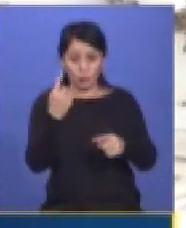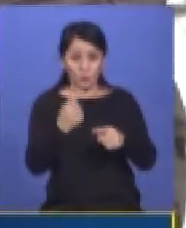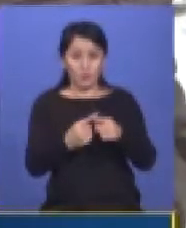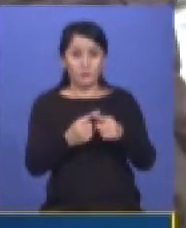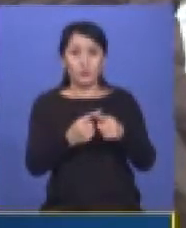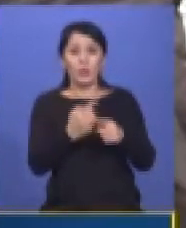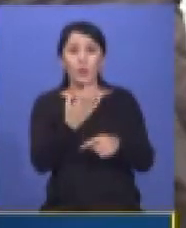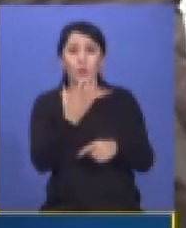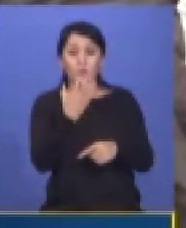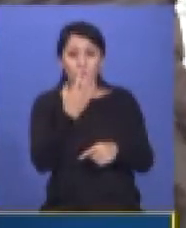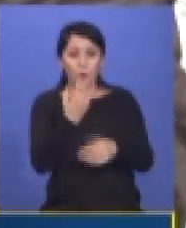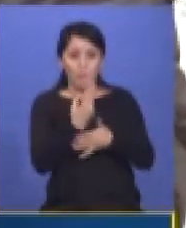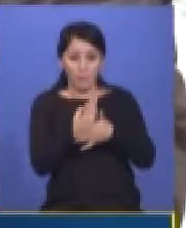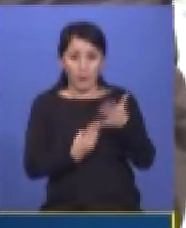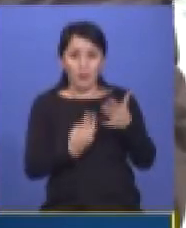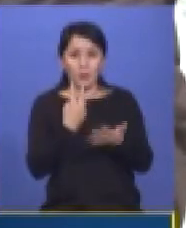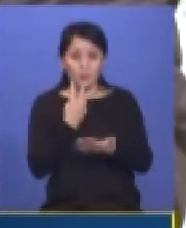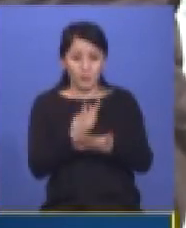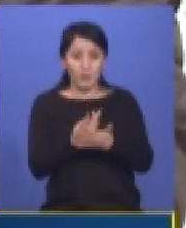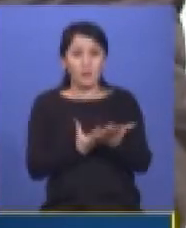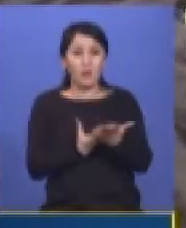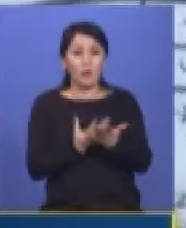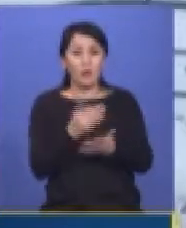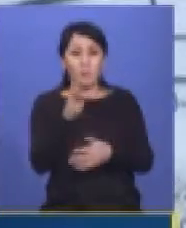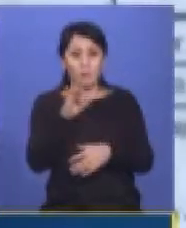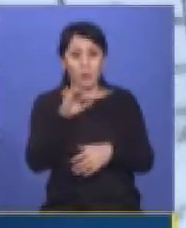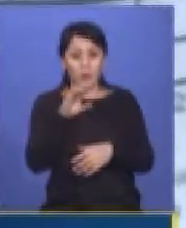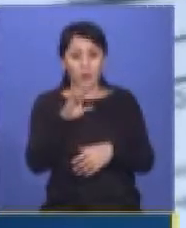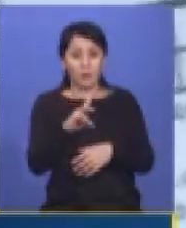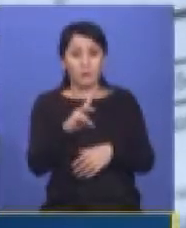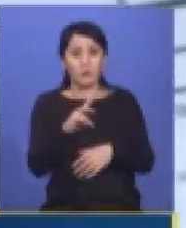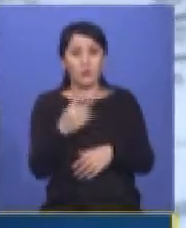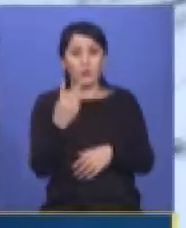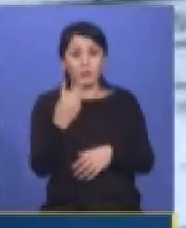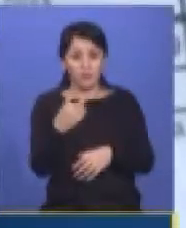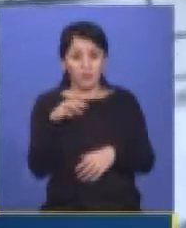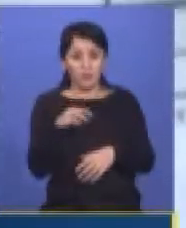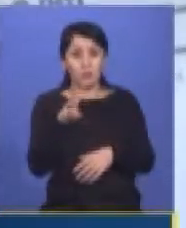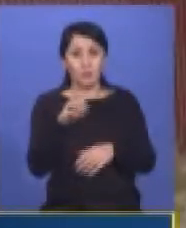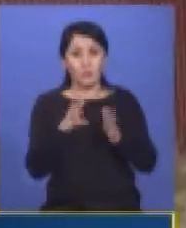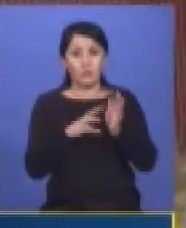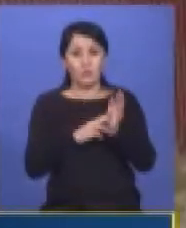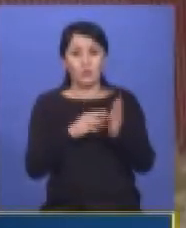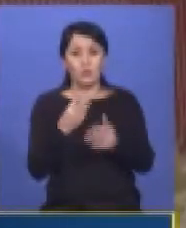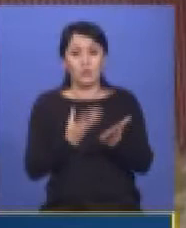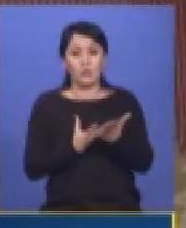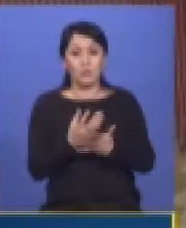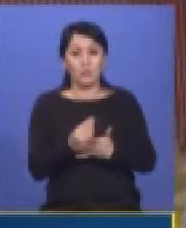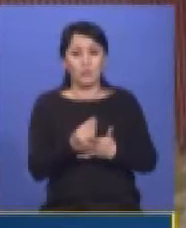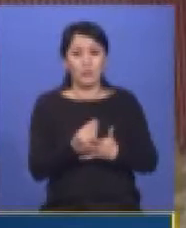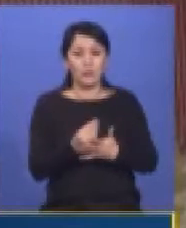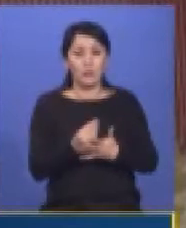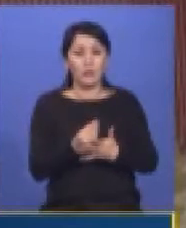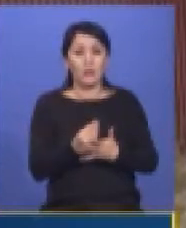жылу шығындары деген төлем түрін көрген. Оған сәйкес Александра Перепелкина 2393 теңге төлеген. В этом месяце у нас пришел